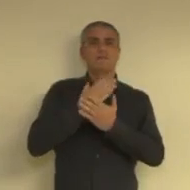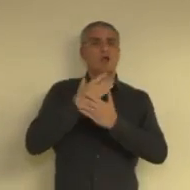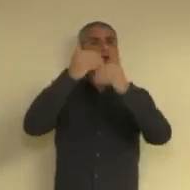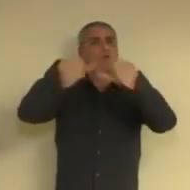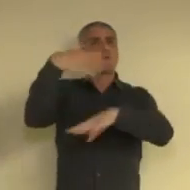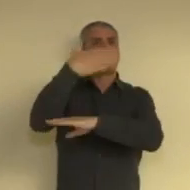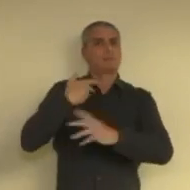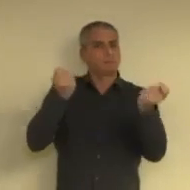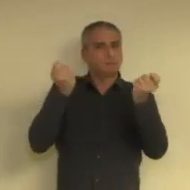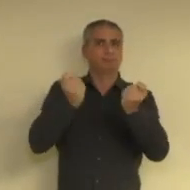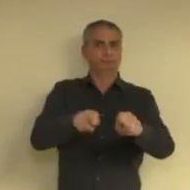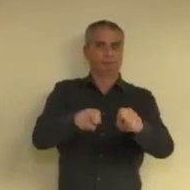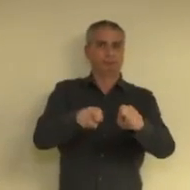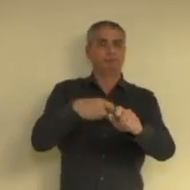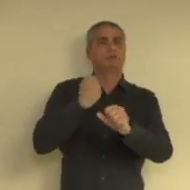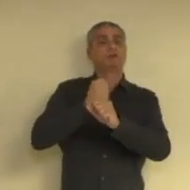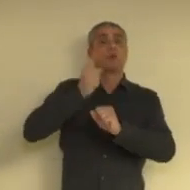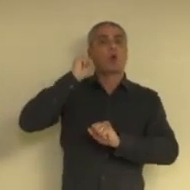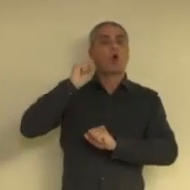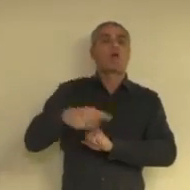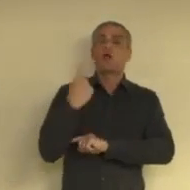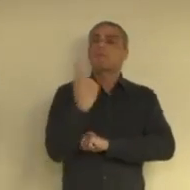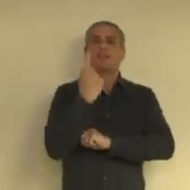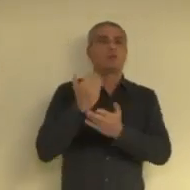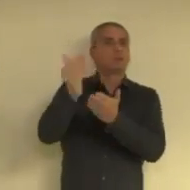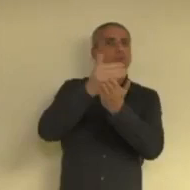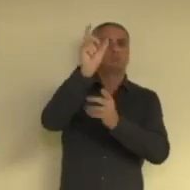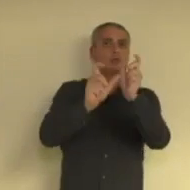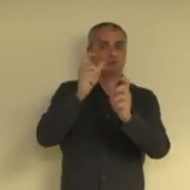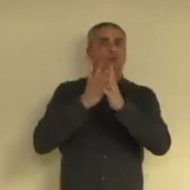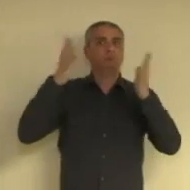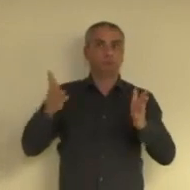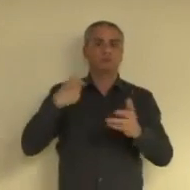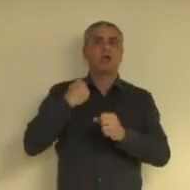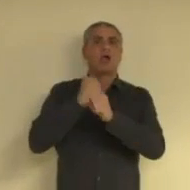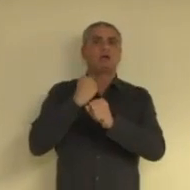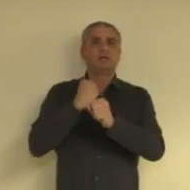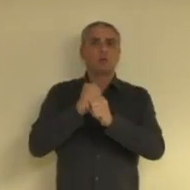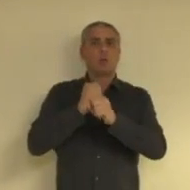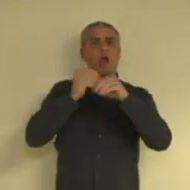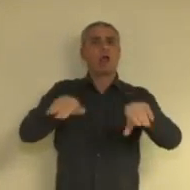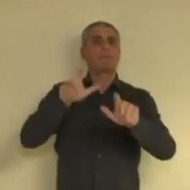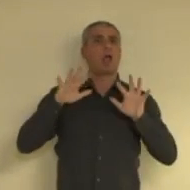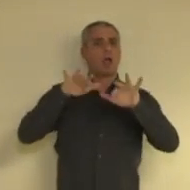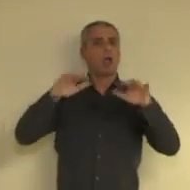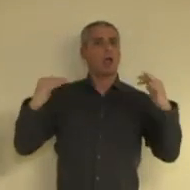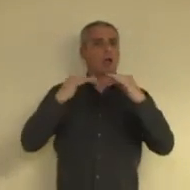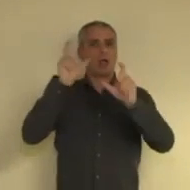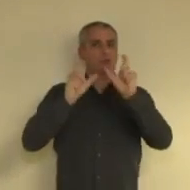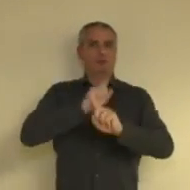סגרנו את גבולות המדינה, הנהגנו חובת בידוד נרחבת, הטלנו הגבלת